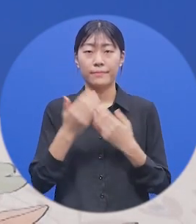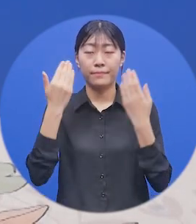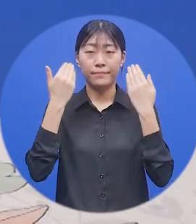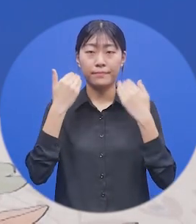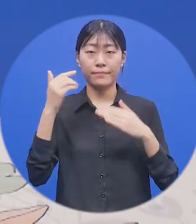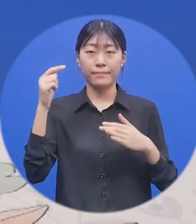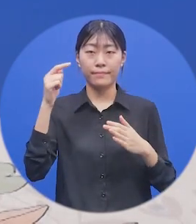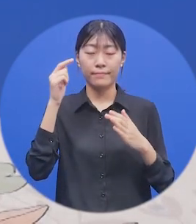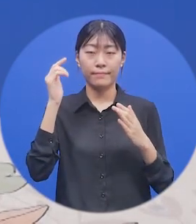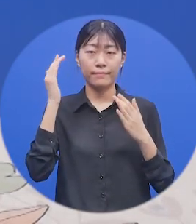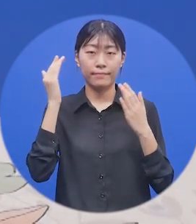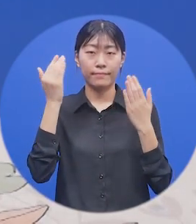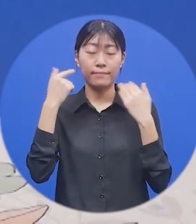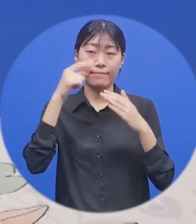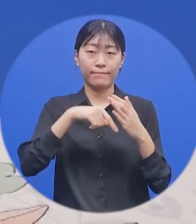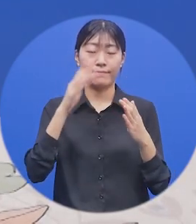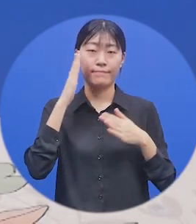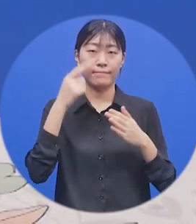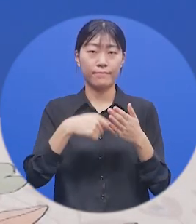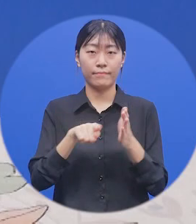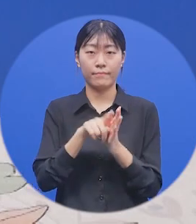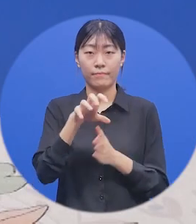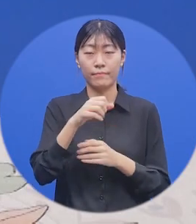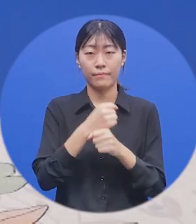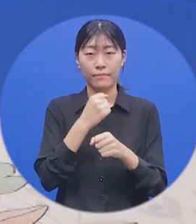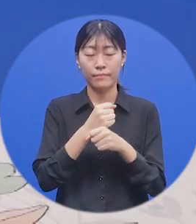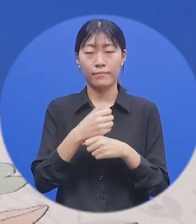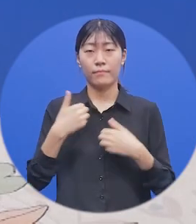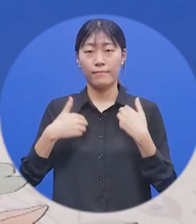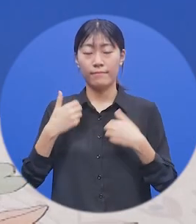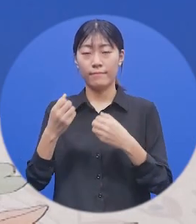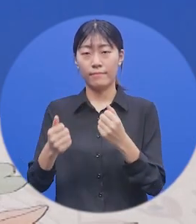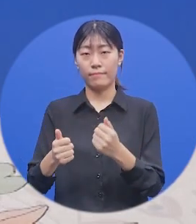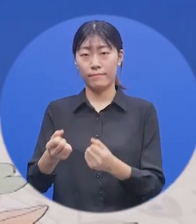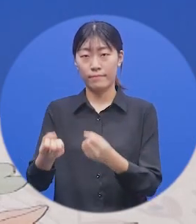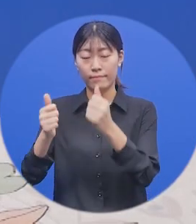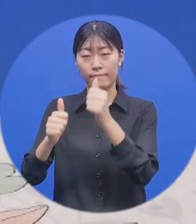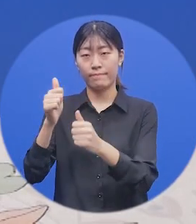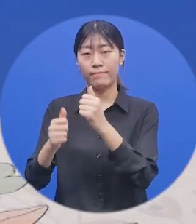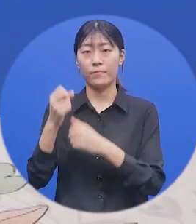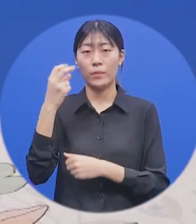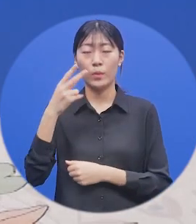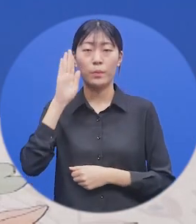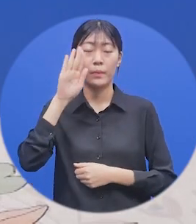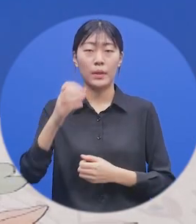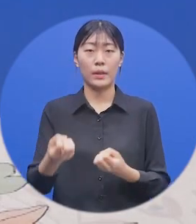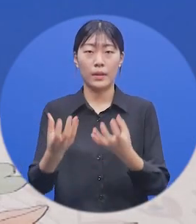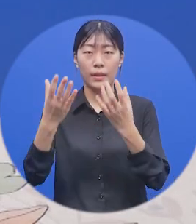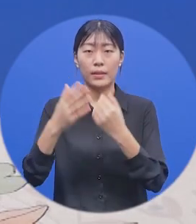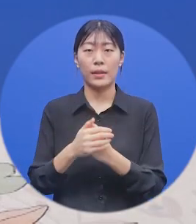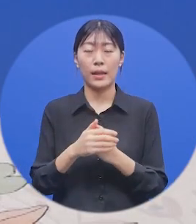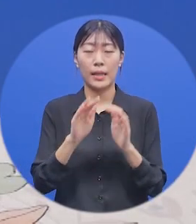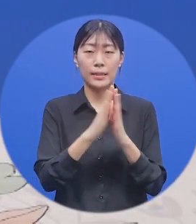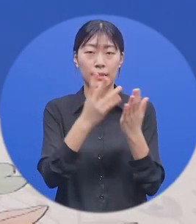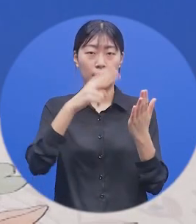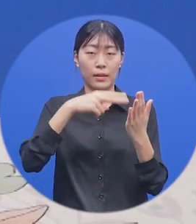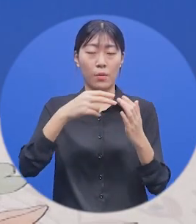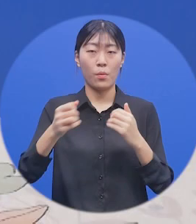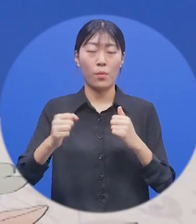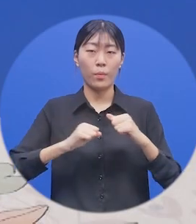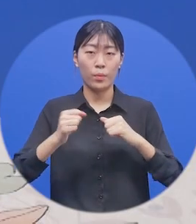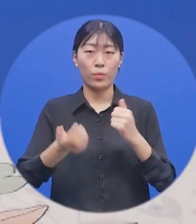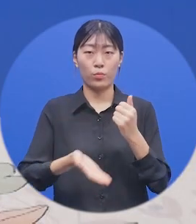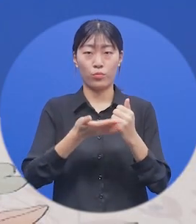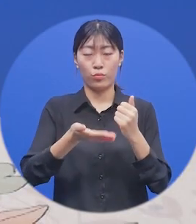교내 학생 자치 공간 조성, 청소년 e스포츠 대회, 청소년 진로 콘서트, 청소년 독서 활동 장려 및 지식